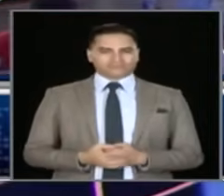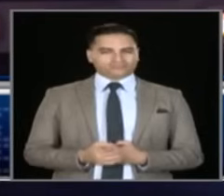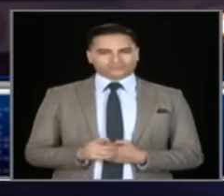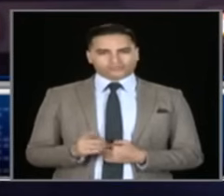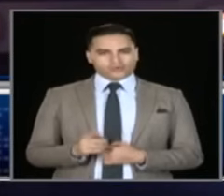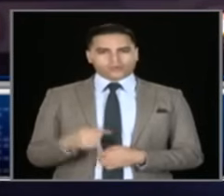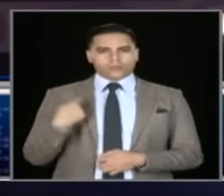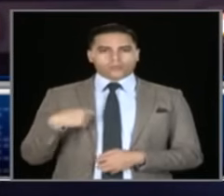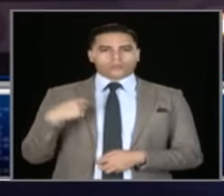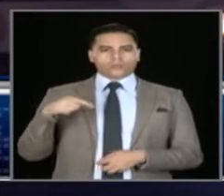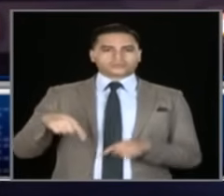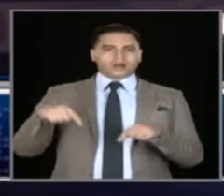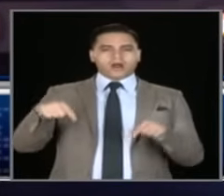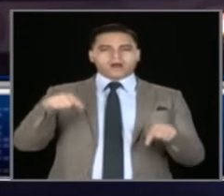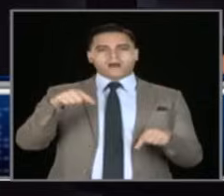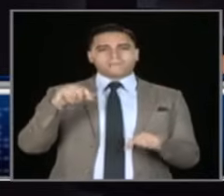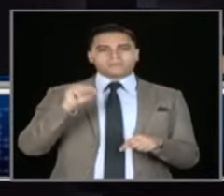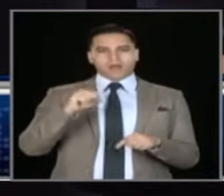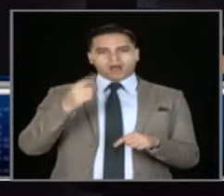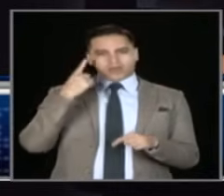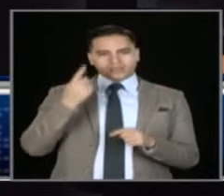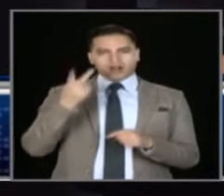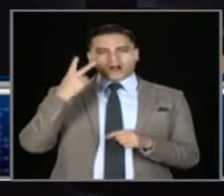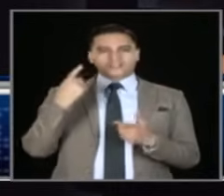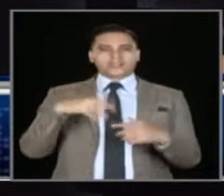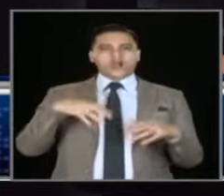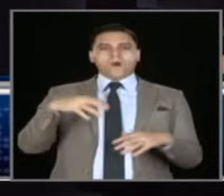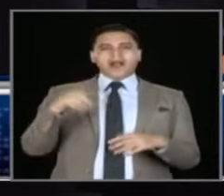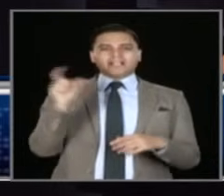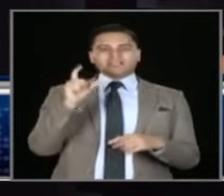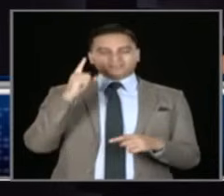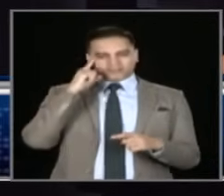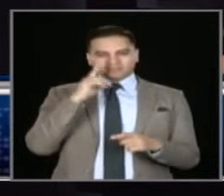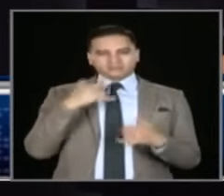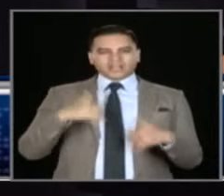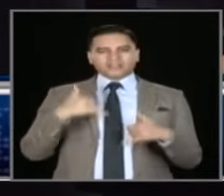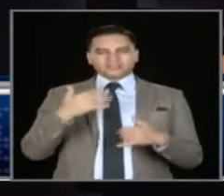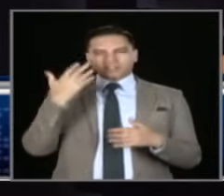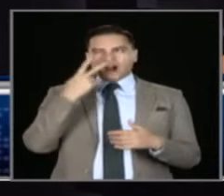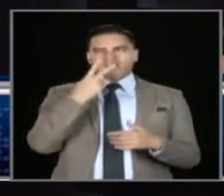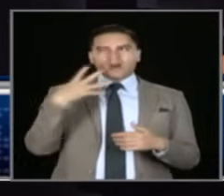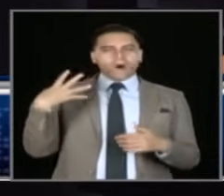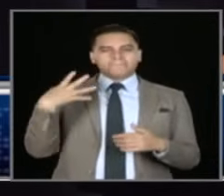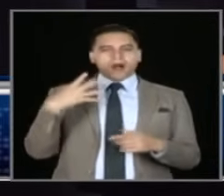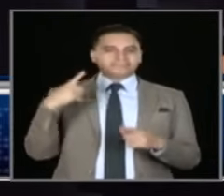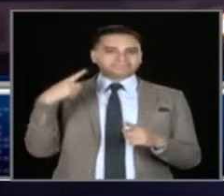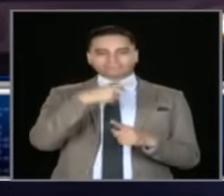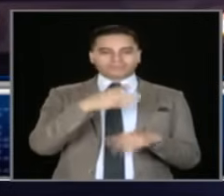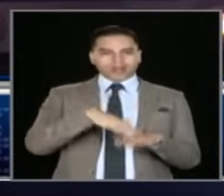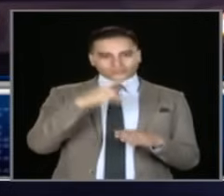اختارها وزراء ثقافة الدول الإسلامية في مؤتمر بالجزائر في 2004. زهراء؟